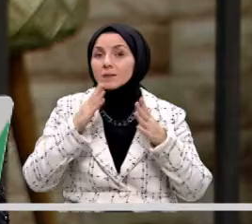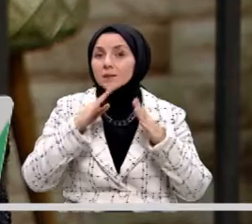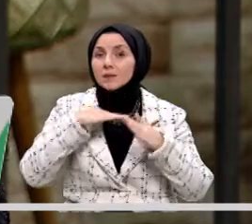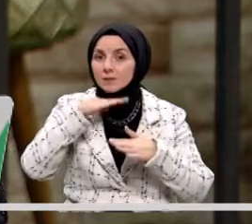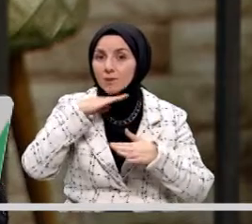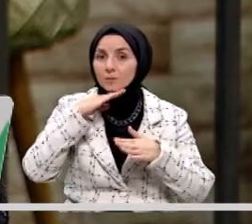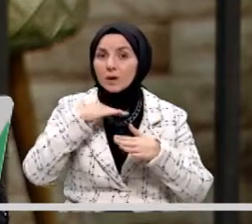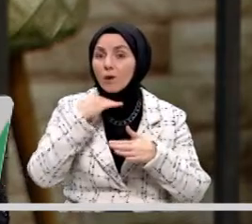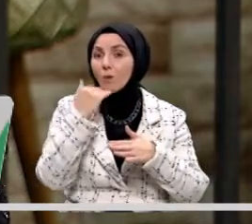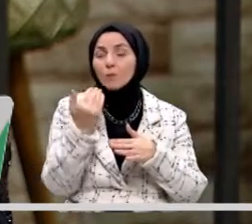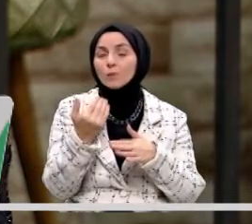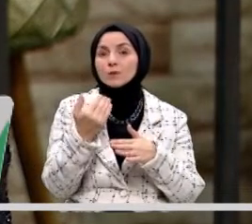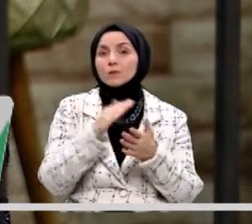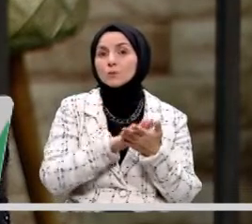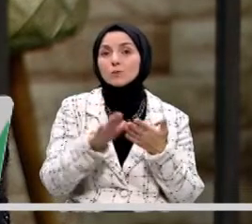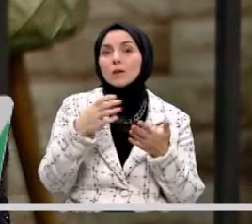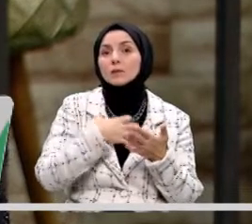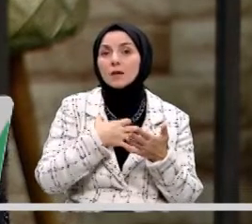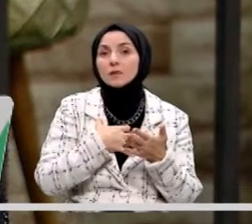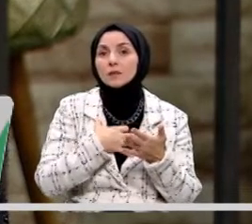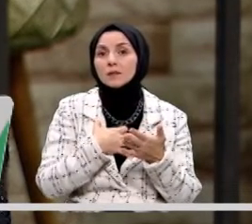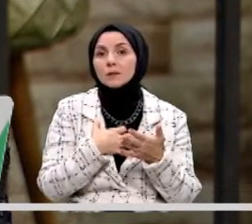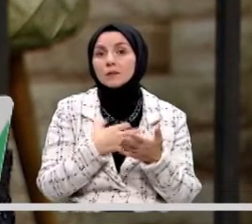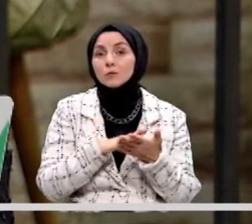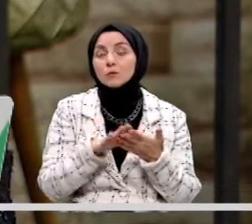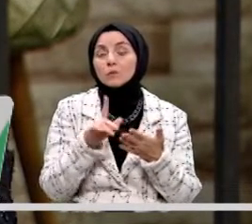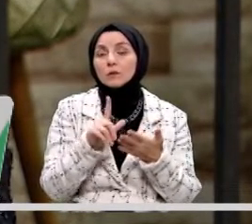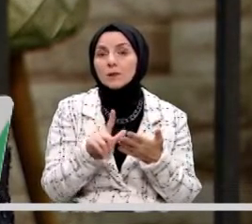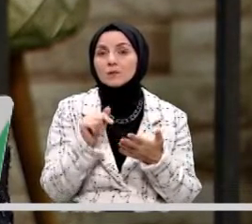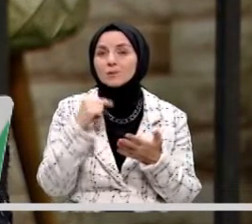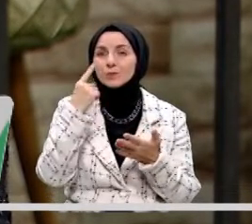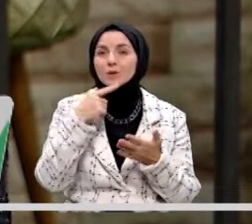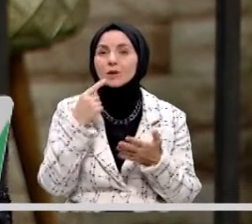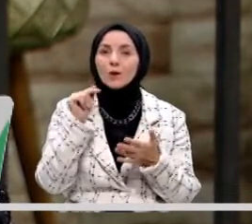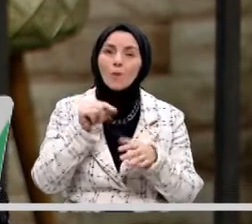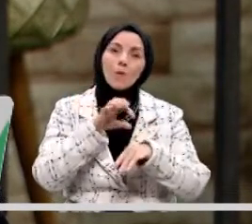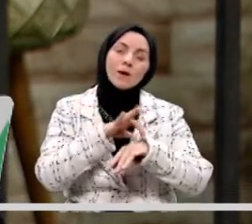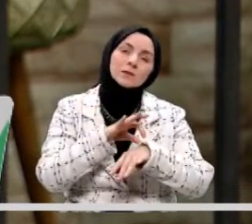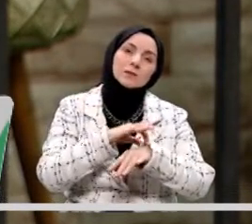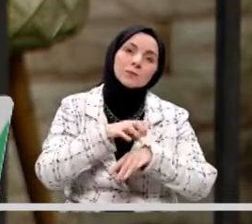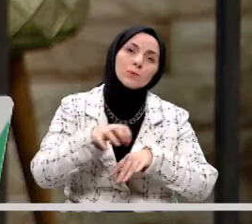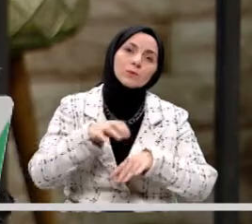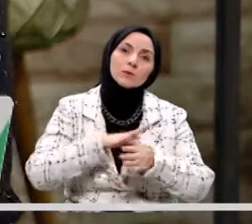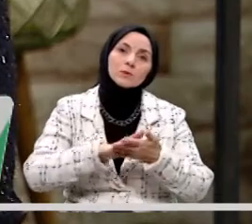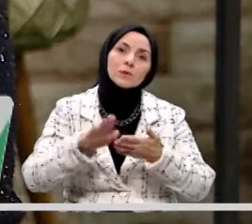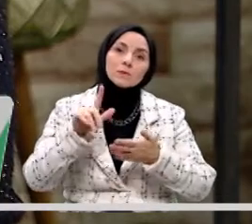olmaz Düzelt kendini hastalık var demektir sende o yüzden değil o hastalıklı kısımlarımızı düzeltmemiz lazım Buraya geldiğinde anne